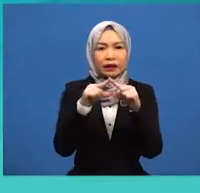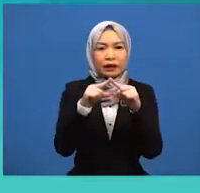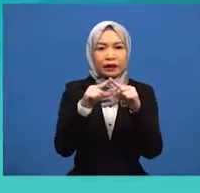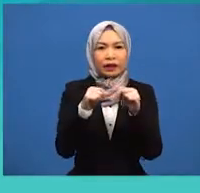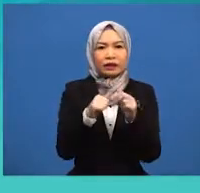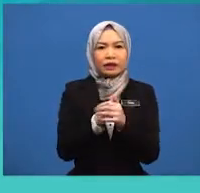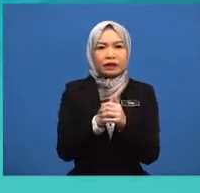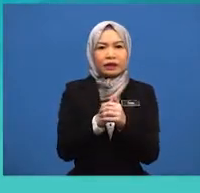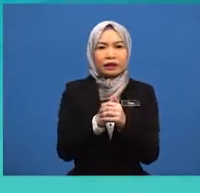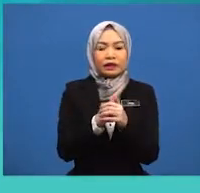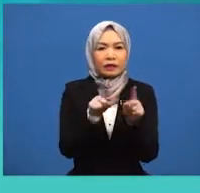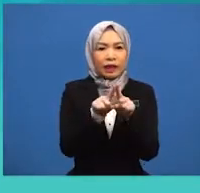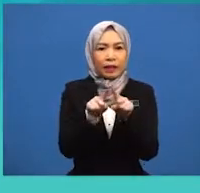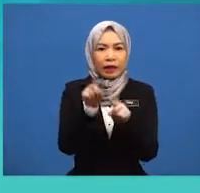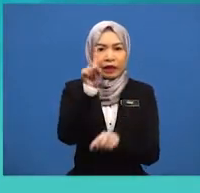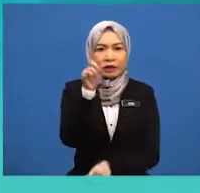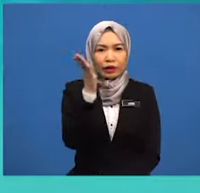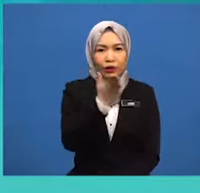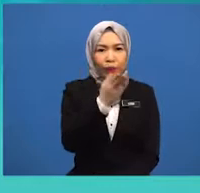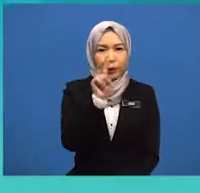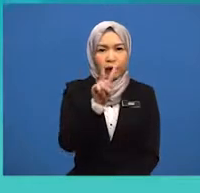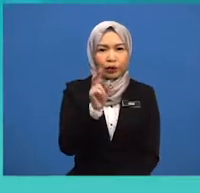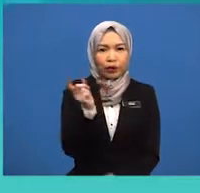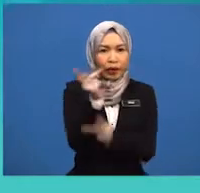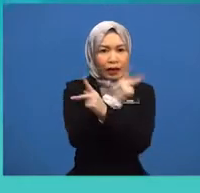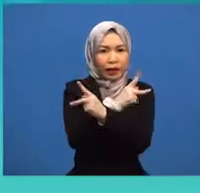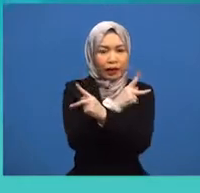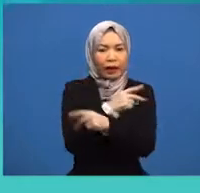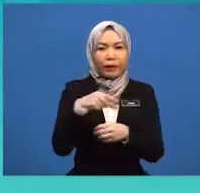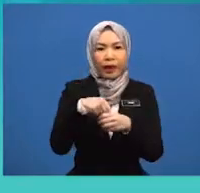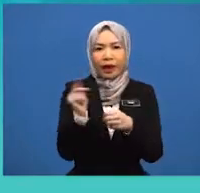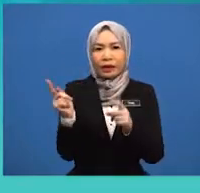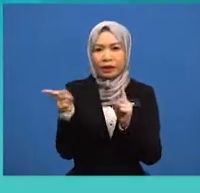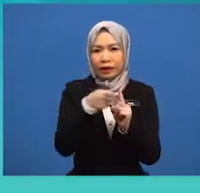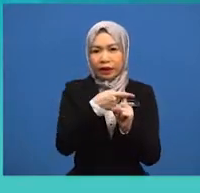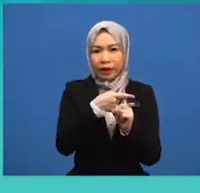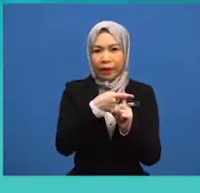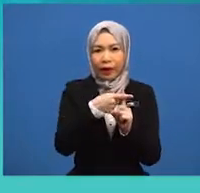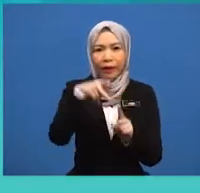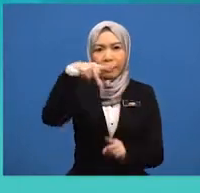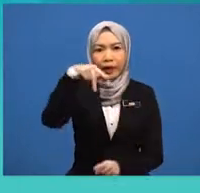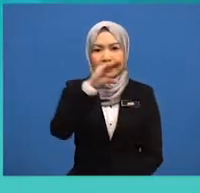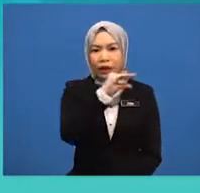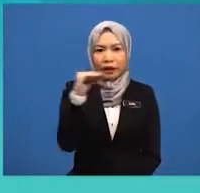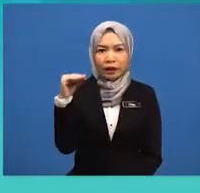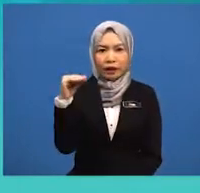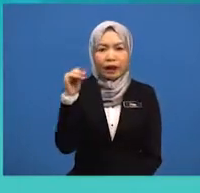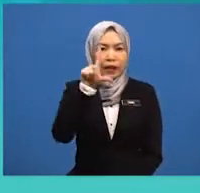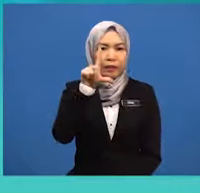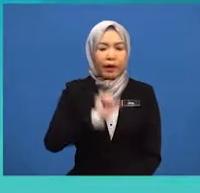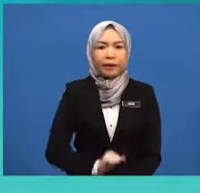pengatur cara menggunakan formula luas segitiga bersamaan dengan